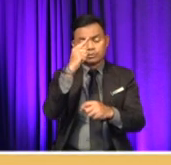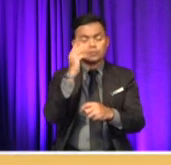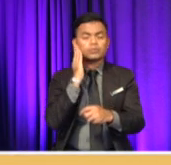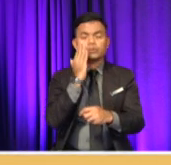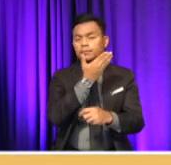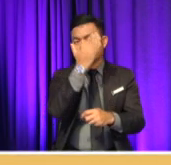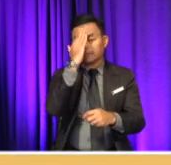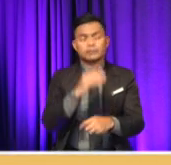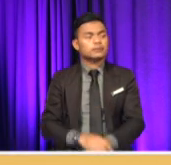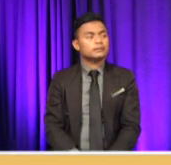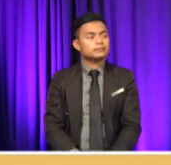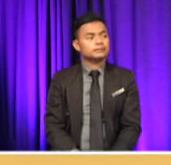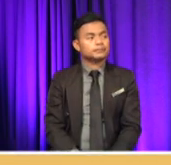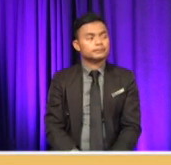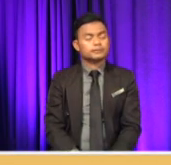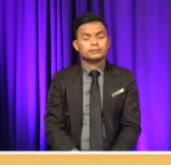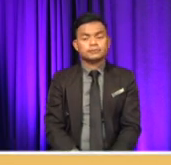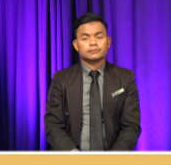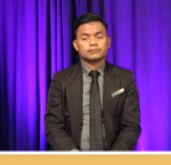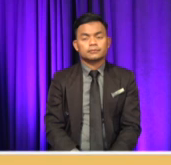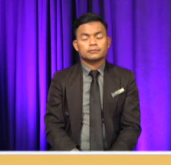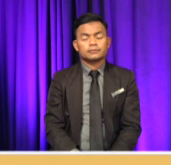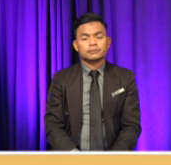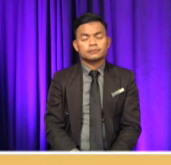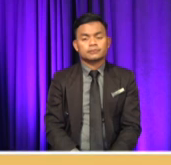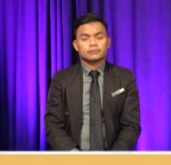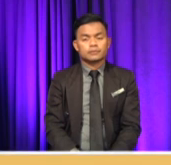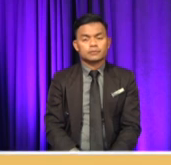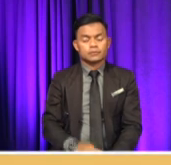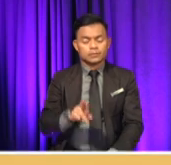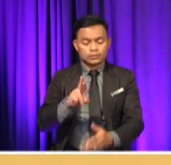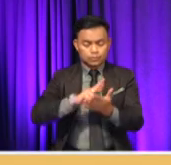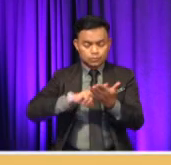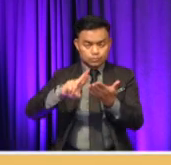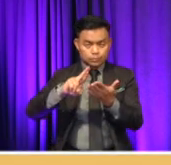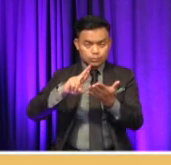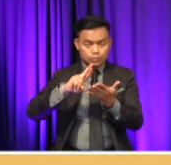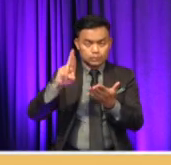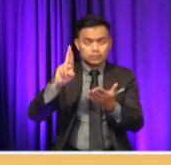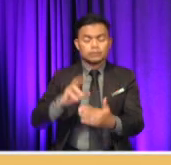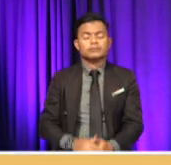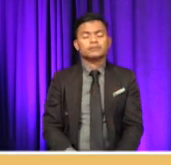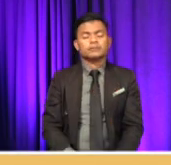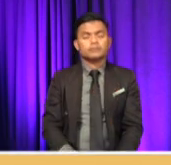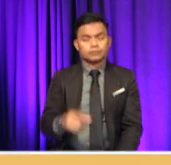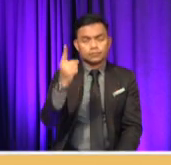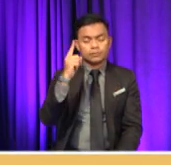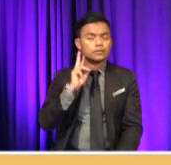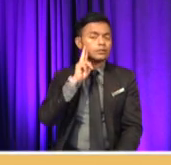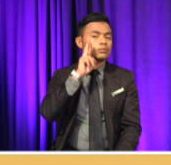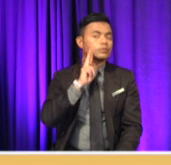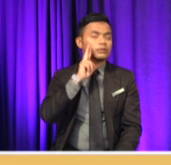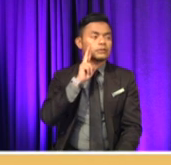yang gambar dengan ini adalah dalam sistem robotik menggunakan sistem minetik nah ini selalu kita tengok kereta